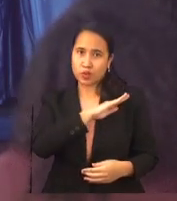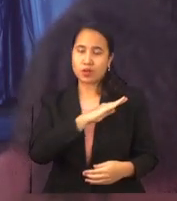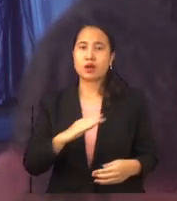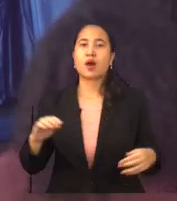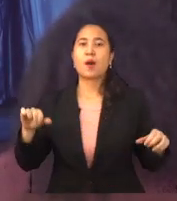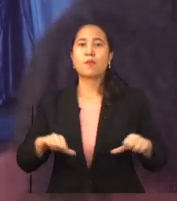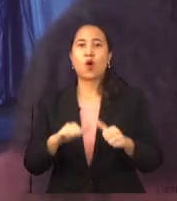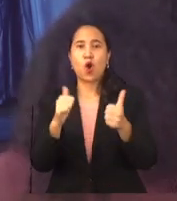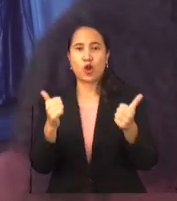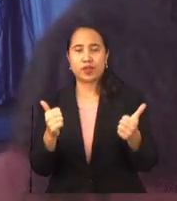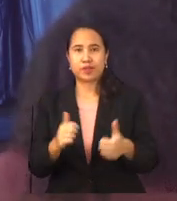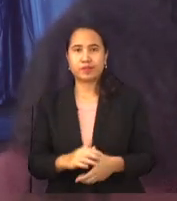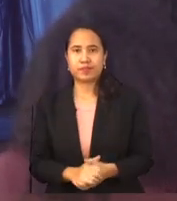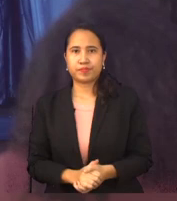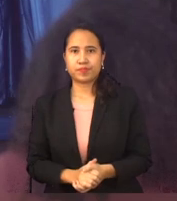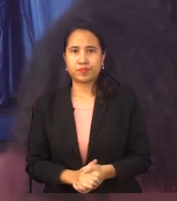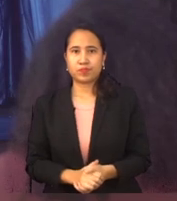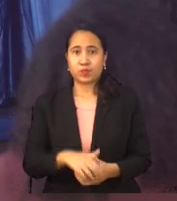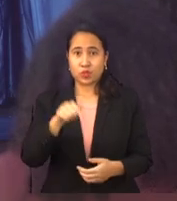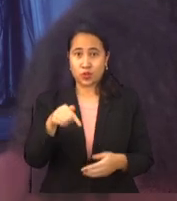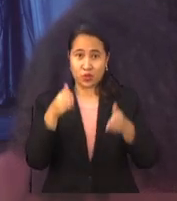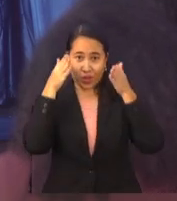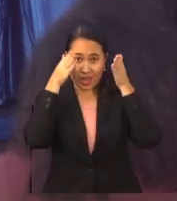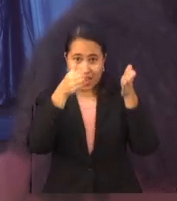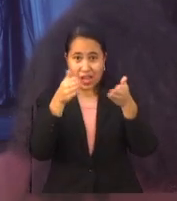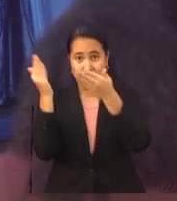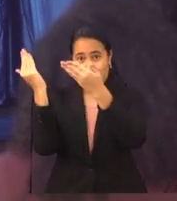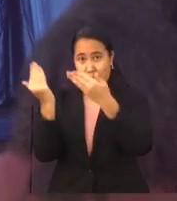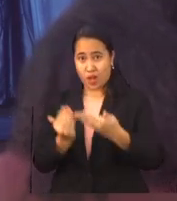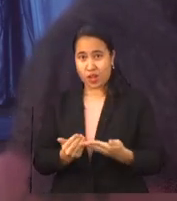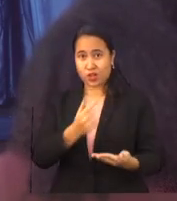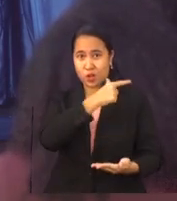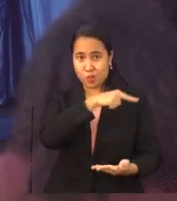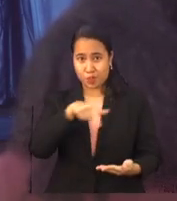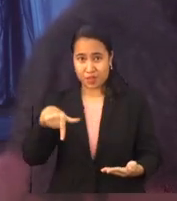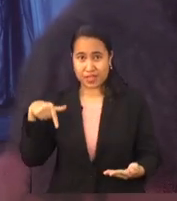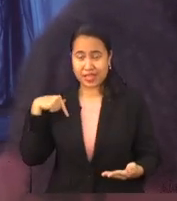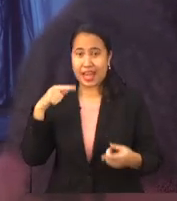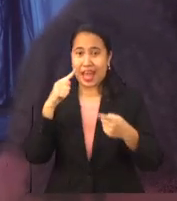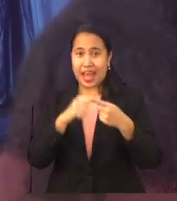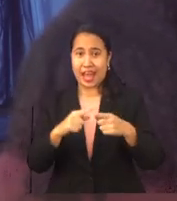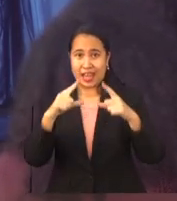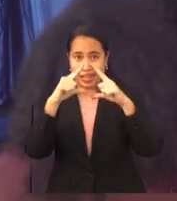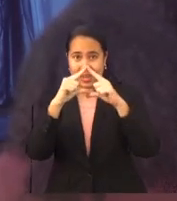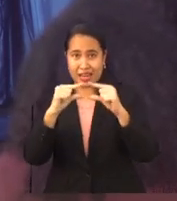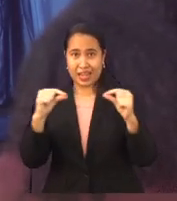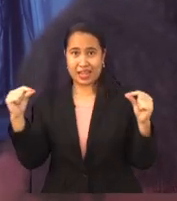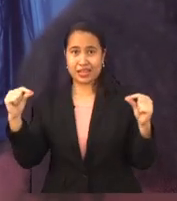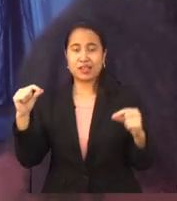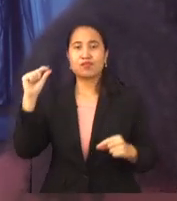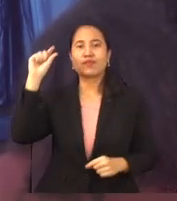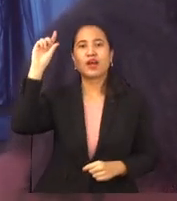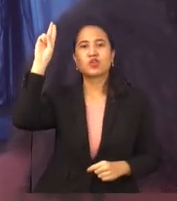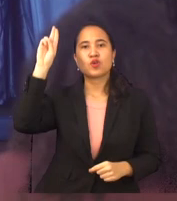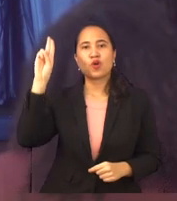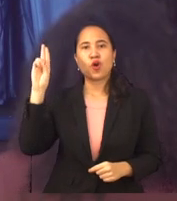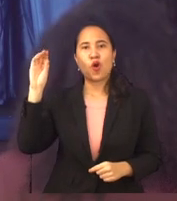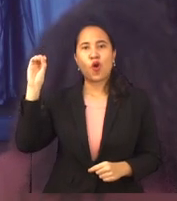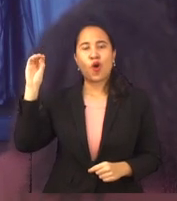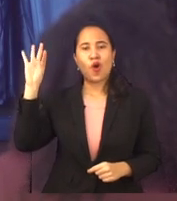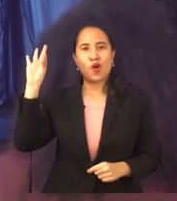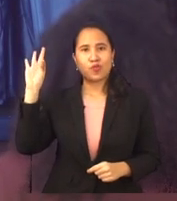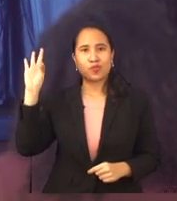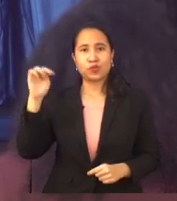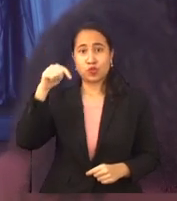Mag ik uw aandacht voor de binnenkomst van de president en de leden van het Constitutioneel Hof? Die